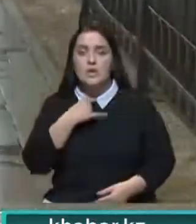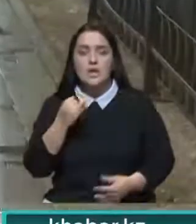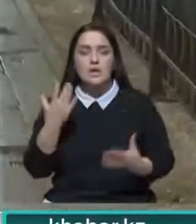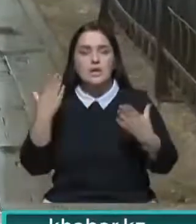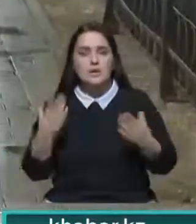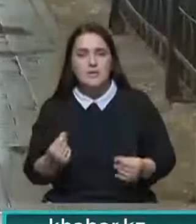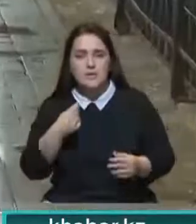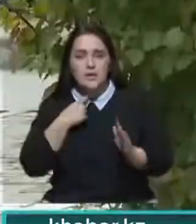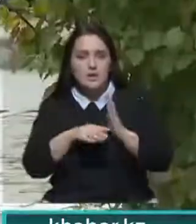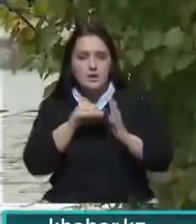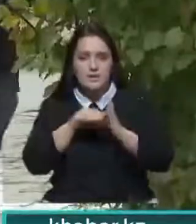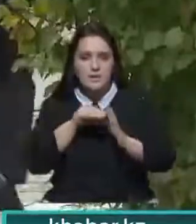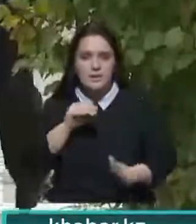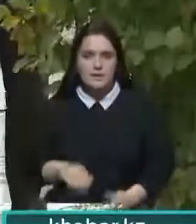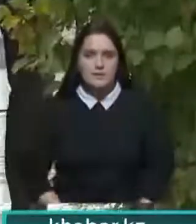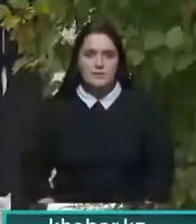дня голосования и в день голосования